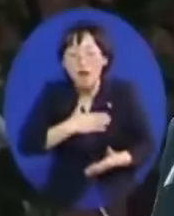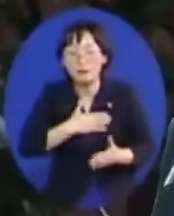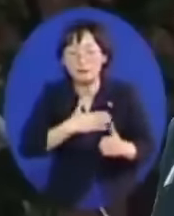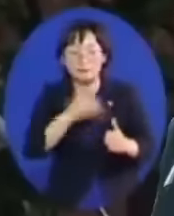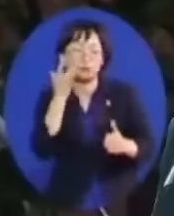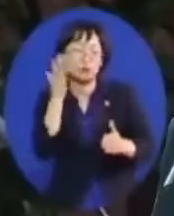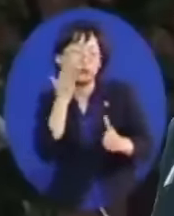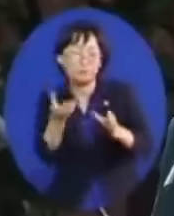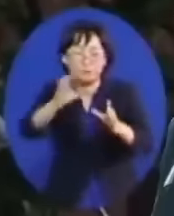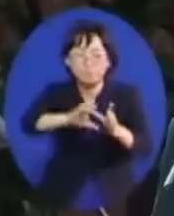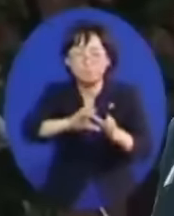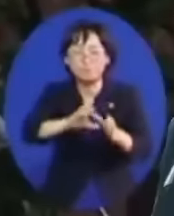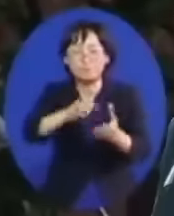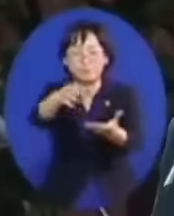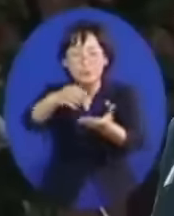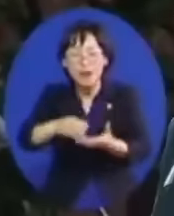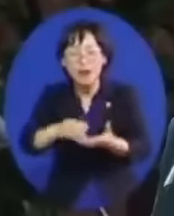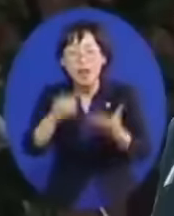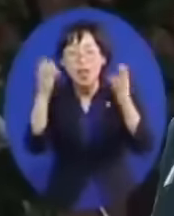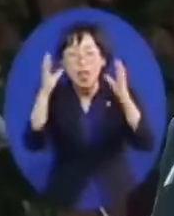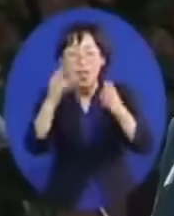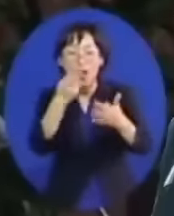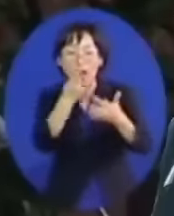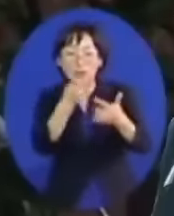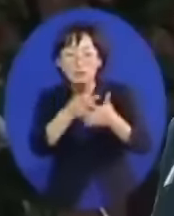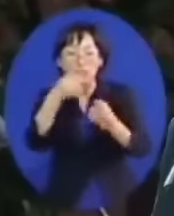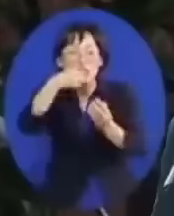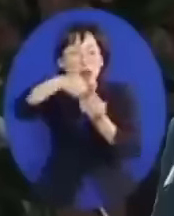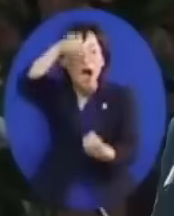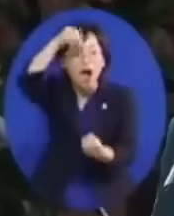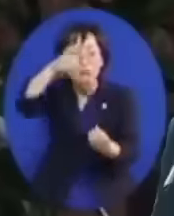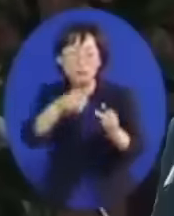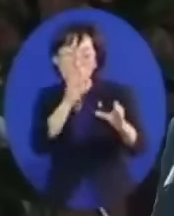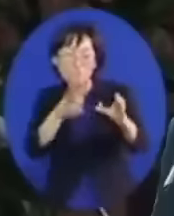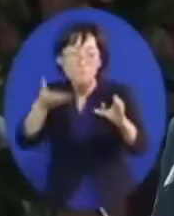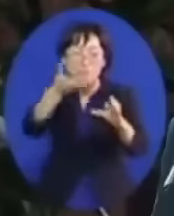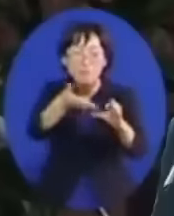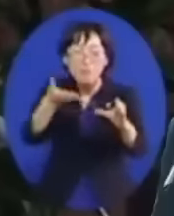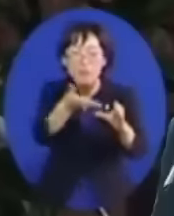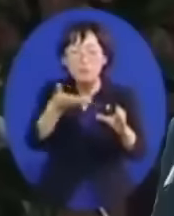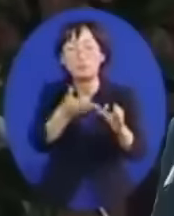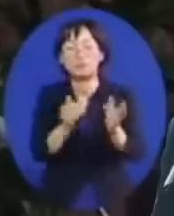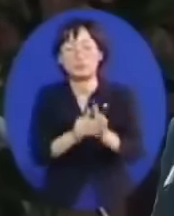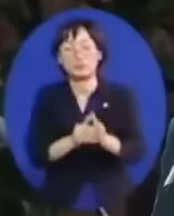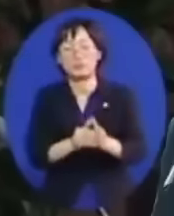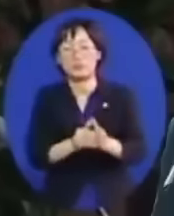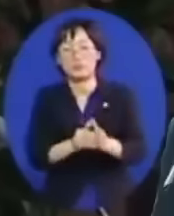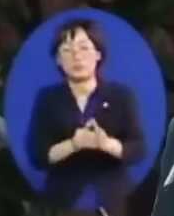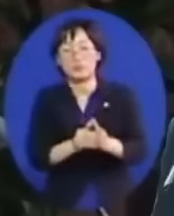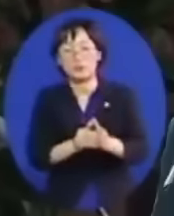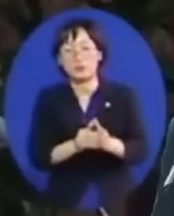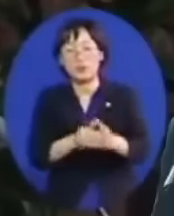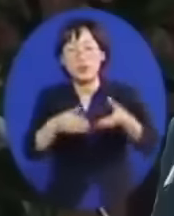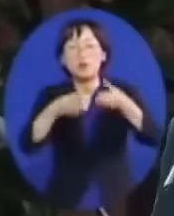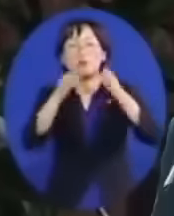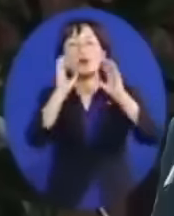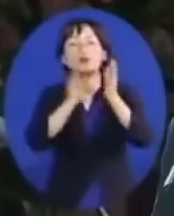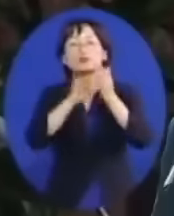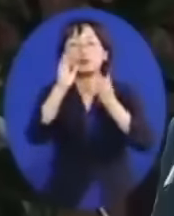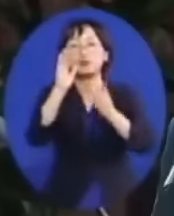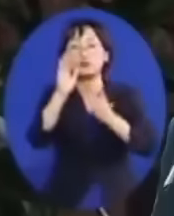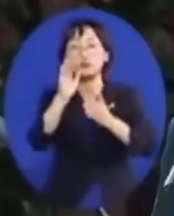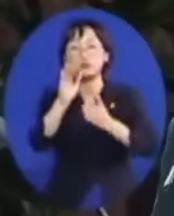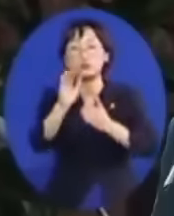꿀을 타서 얘를 입을 벌려가지고서 억지로 꿀을 마시겠습니다. 꿀을 마시고 난 다음 조금